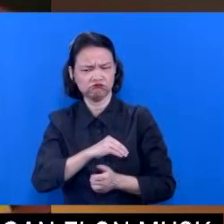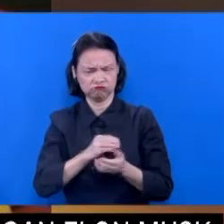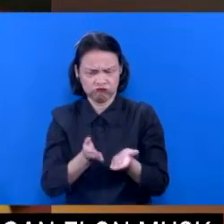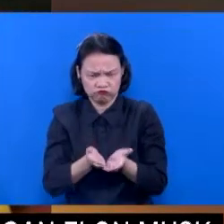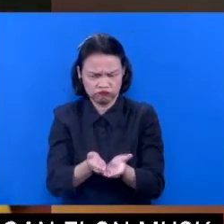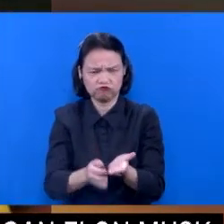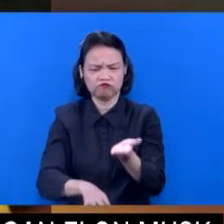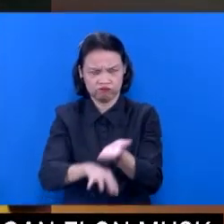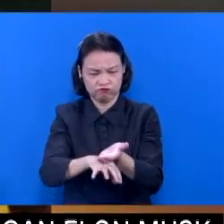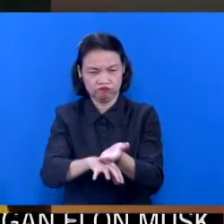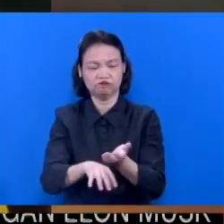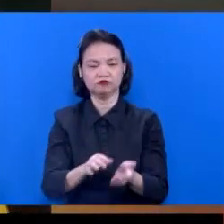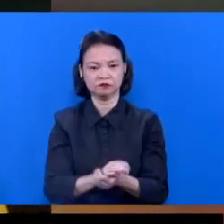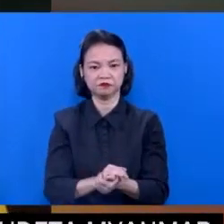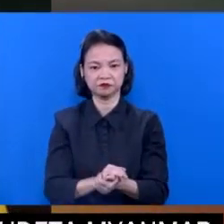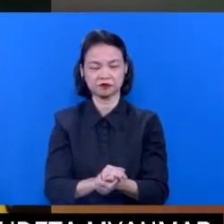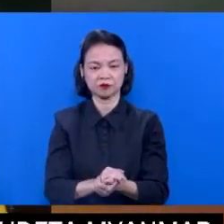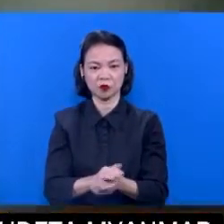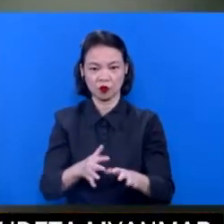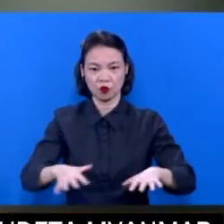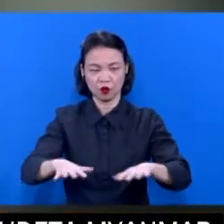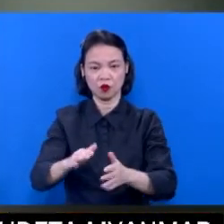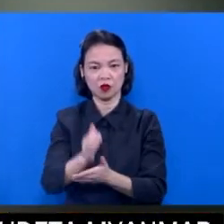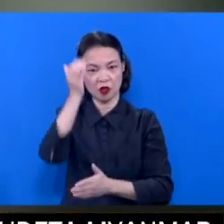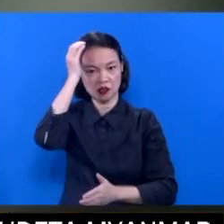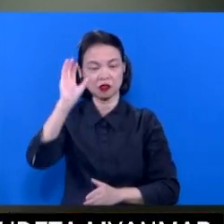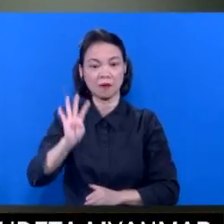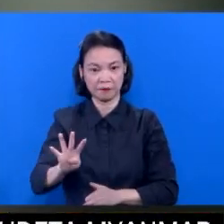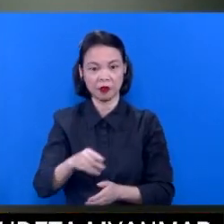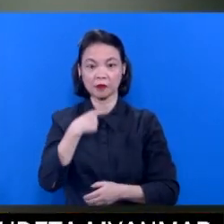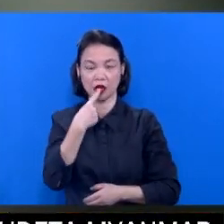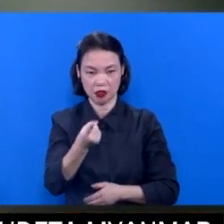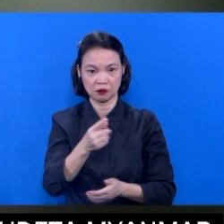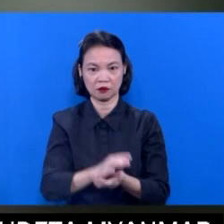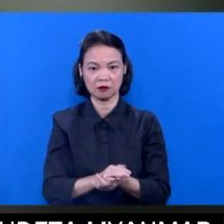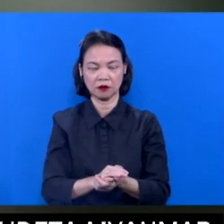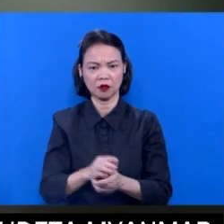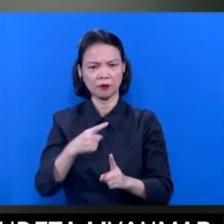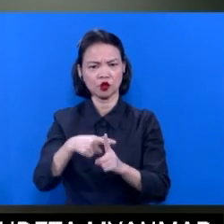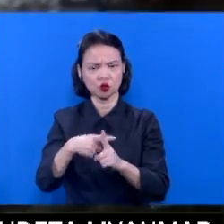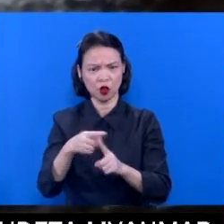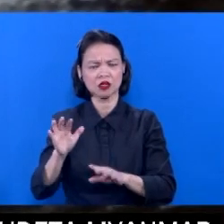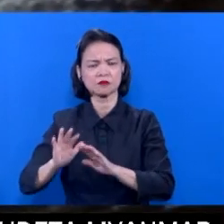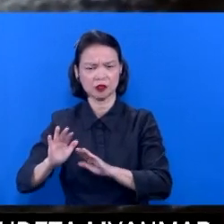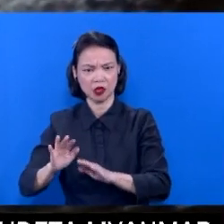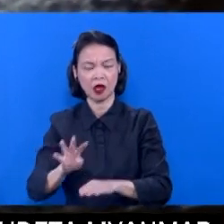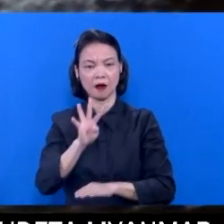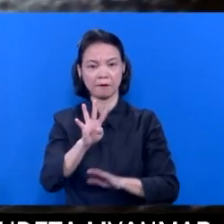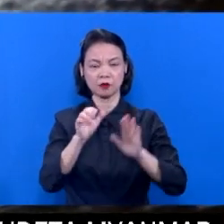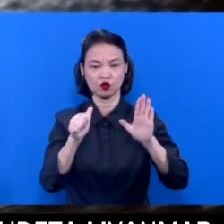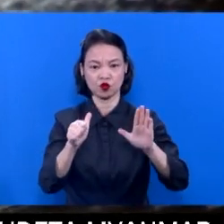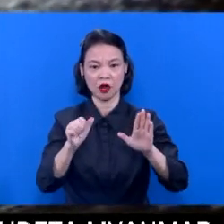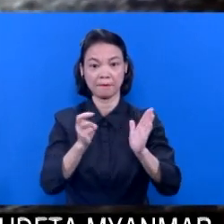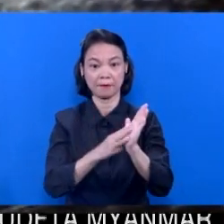Kasatker Balai Konservasi Perairan Nasional Wilayah Raja IV Muhammad Ramli Firman mengatakan, perhitungan sementara, 46 meter